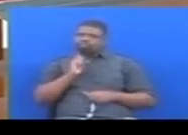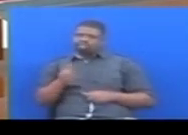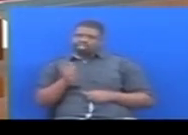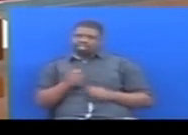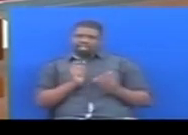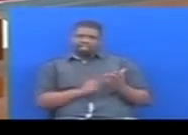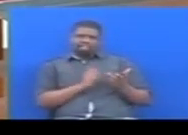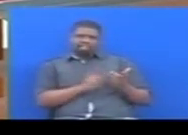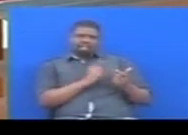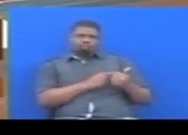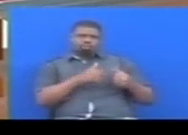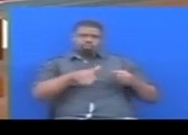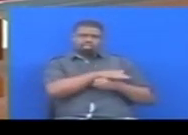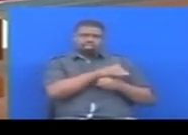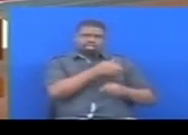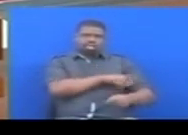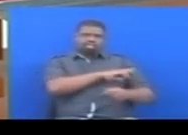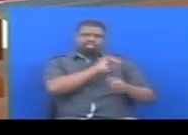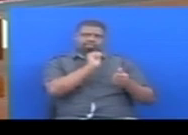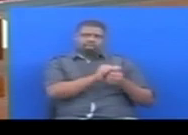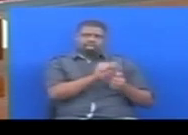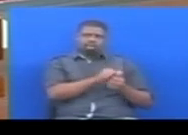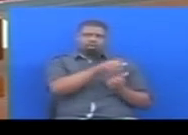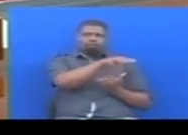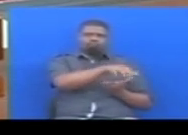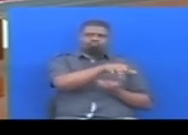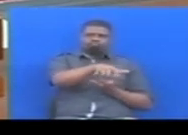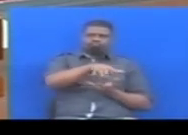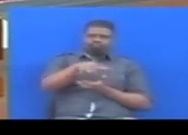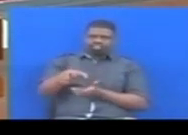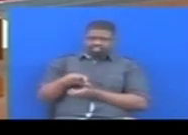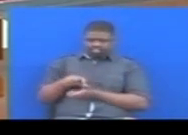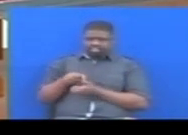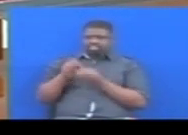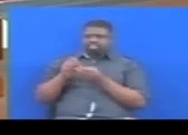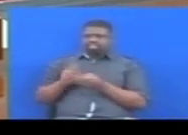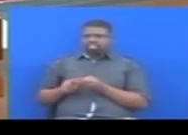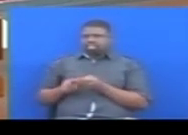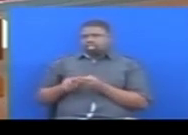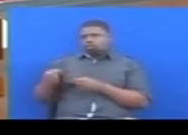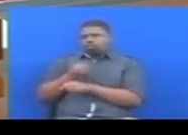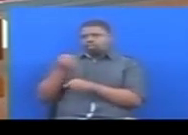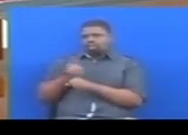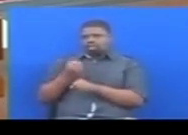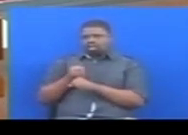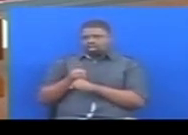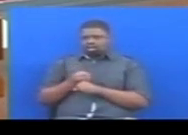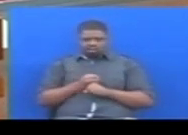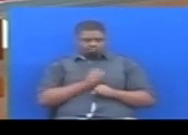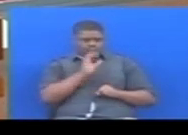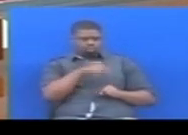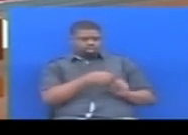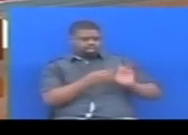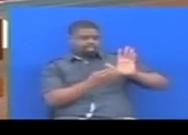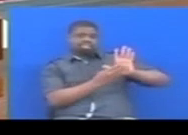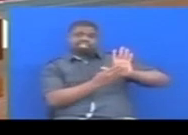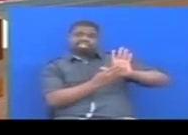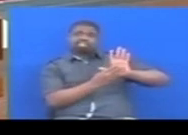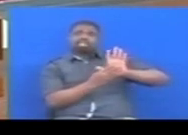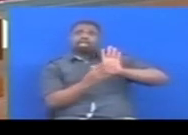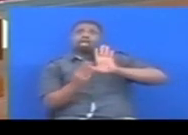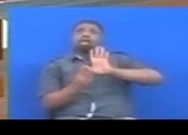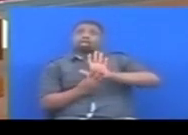wa rasilimali za uvuvi katika ziwa Tanganyika, yani stock assessment, iliyofanyika mwaka 1998